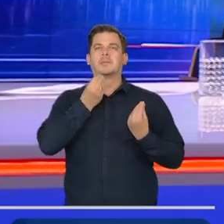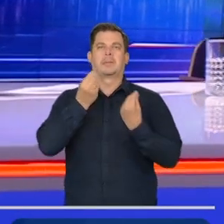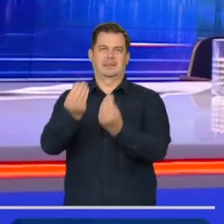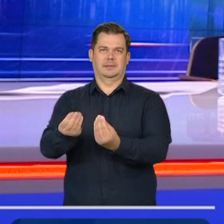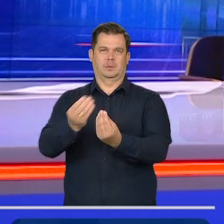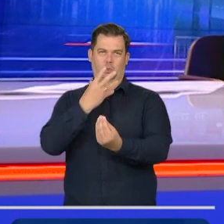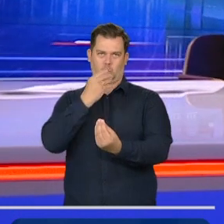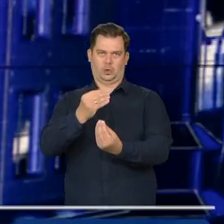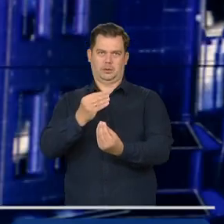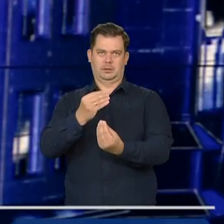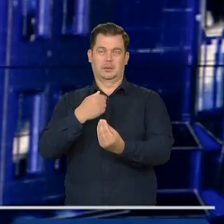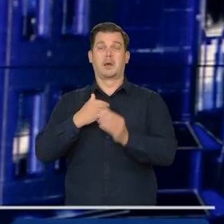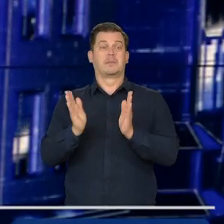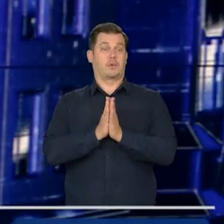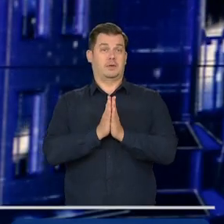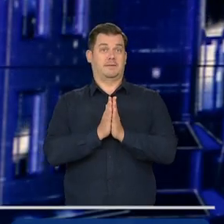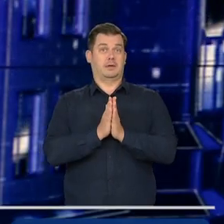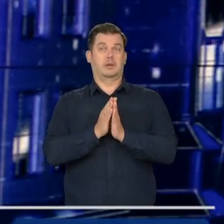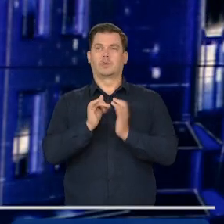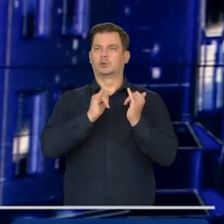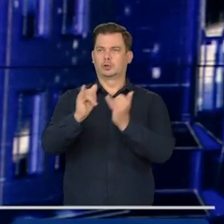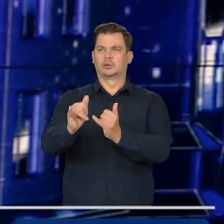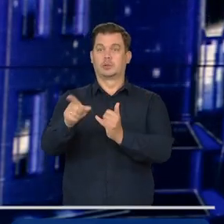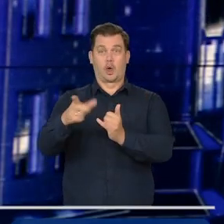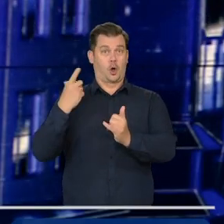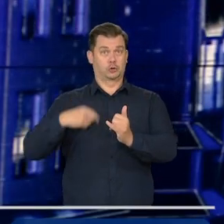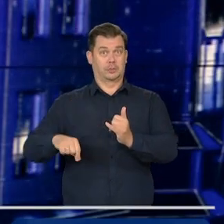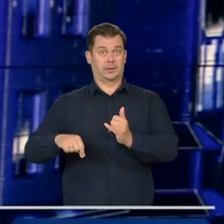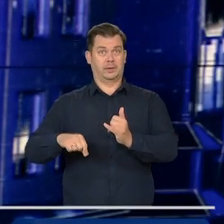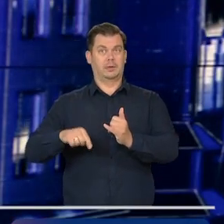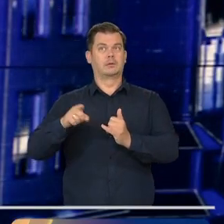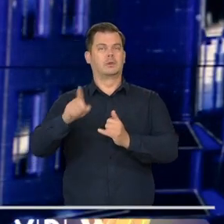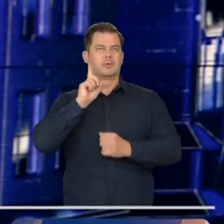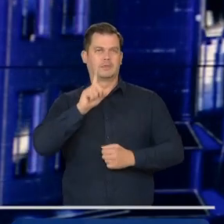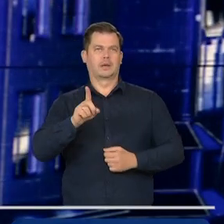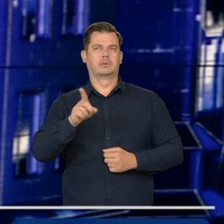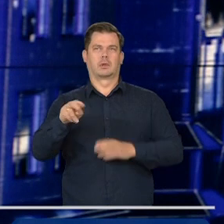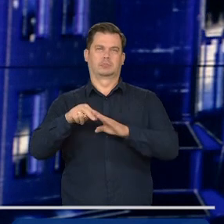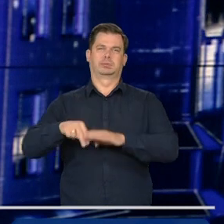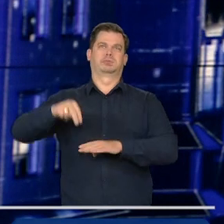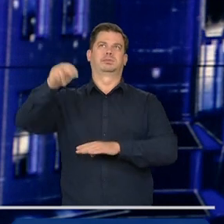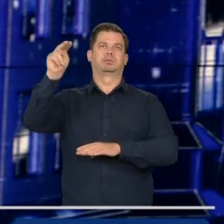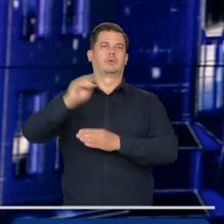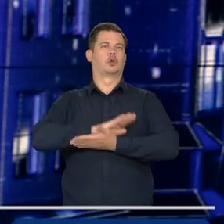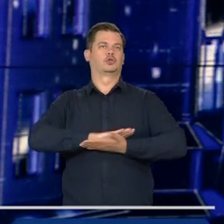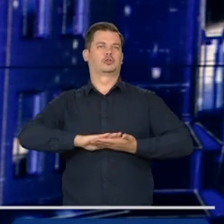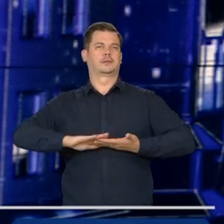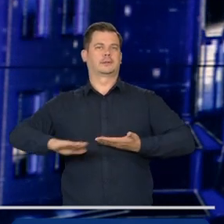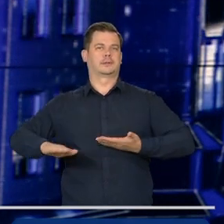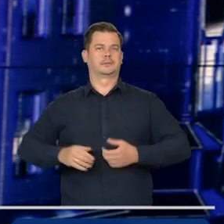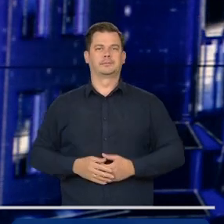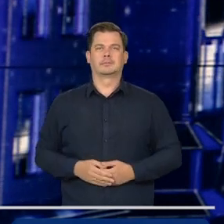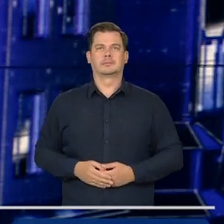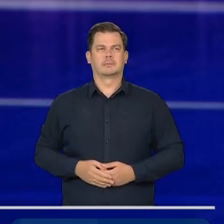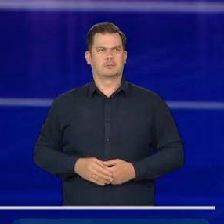ten dar duchowy sprawia, że taka osoba rzeczywiście może ten moment oczyszczenia przeżyć